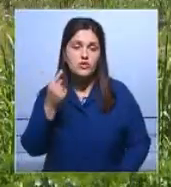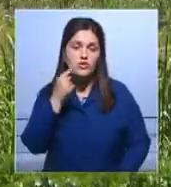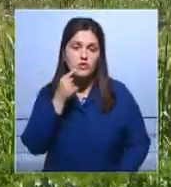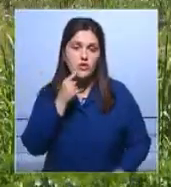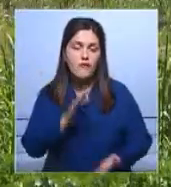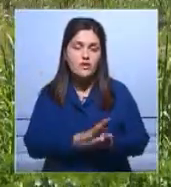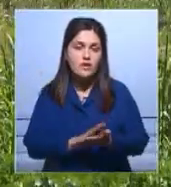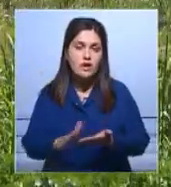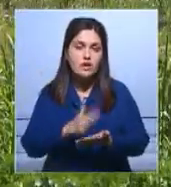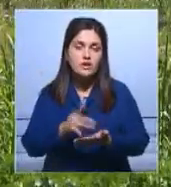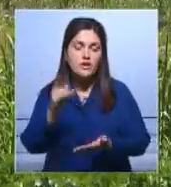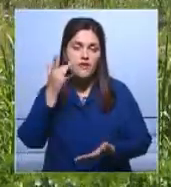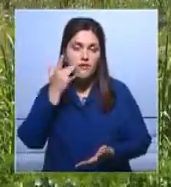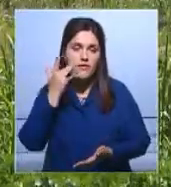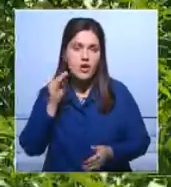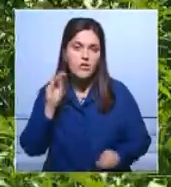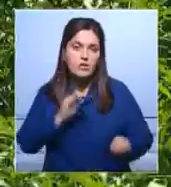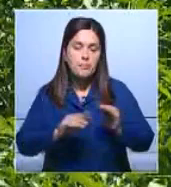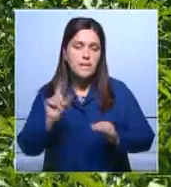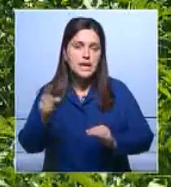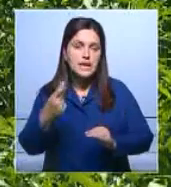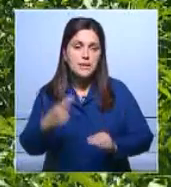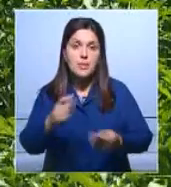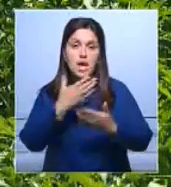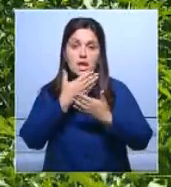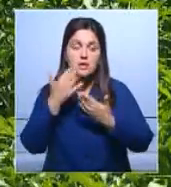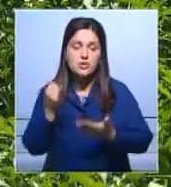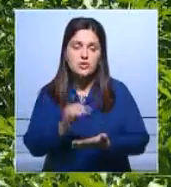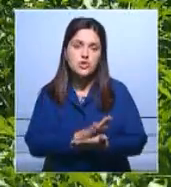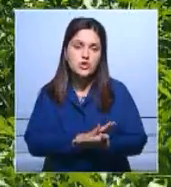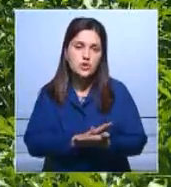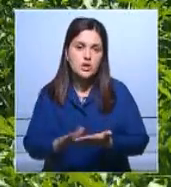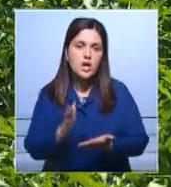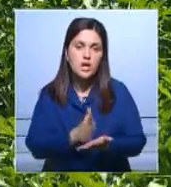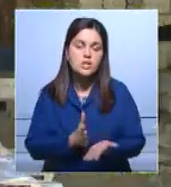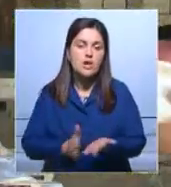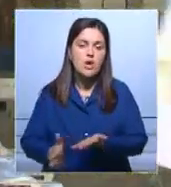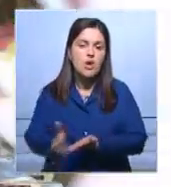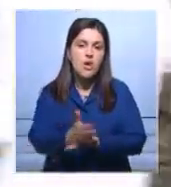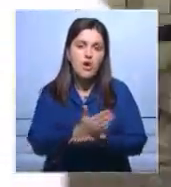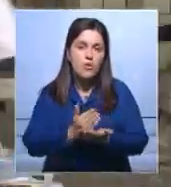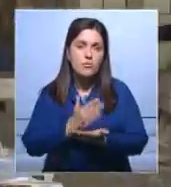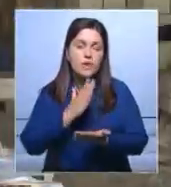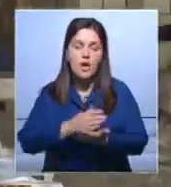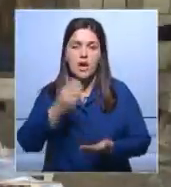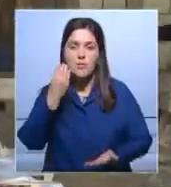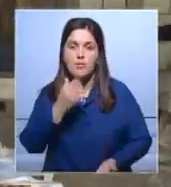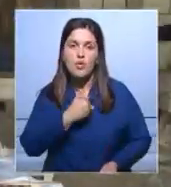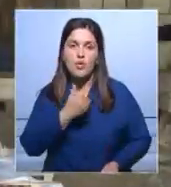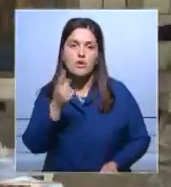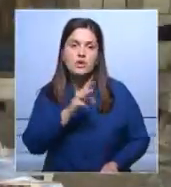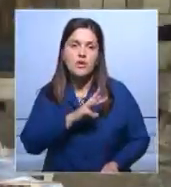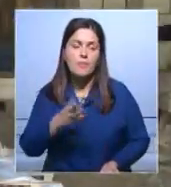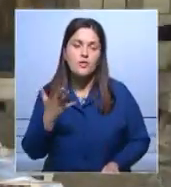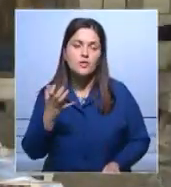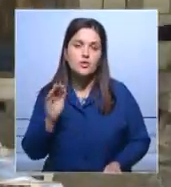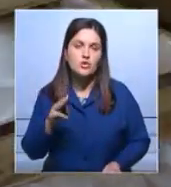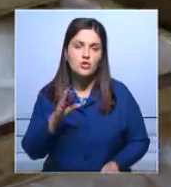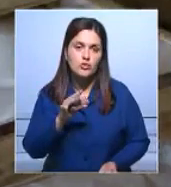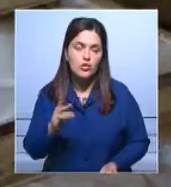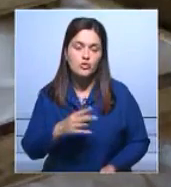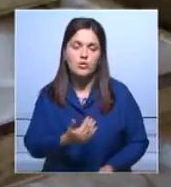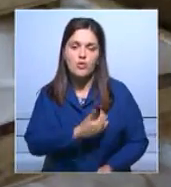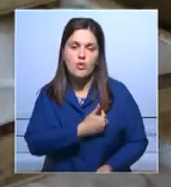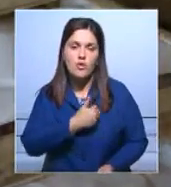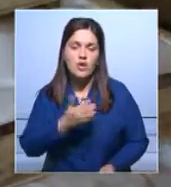Но поставщики бахчевых по всей области в этом году задумались побить многолетние рекорды. Они хотят собрать 1 500 000 тонн